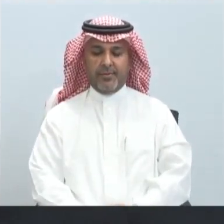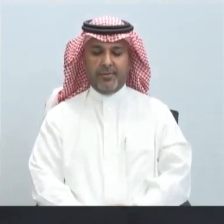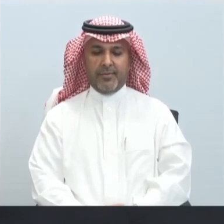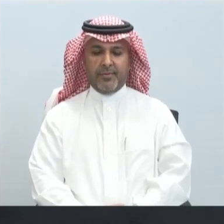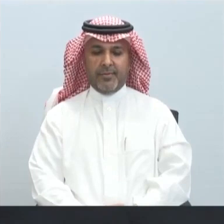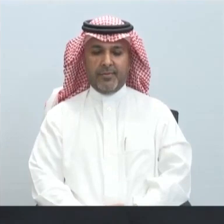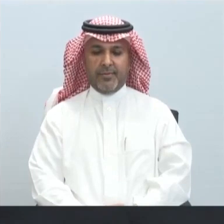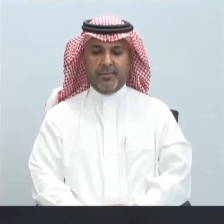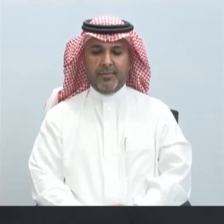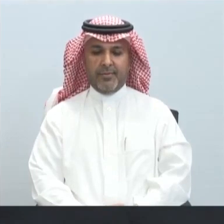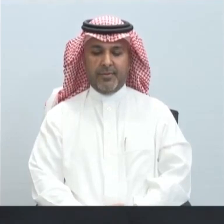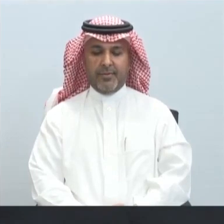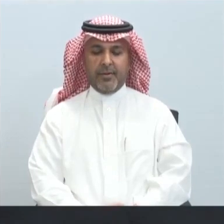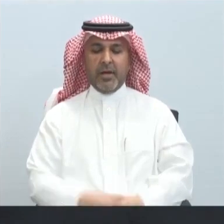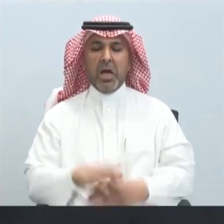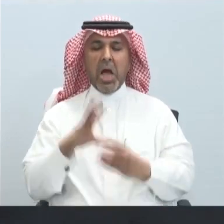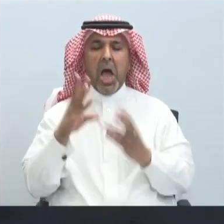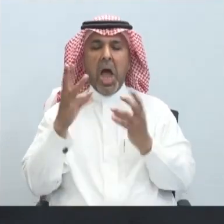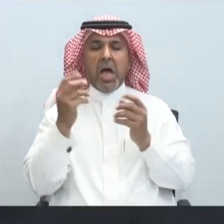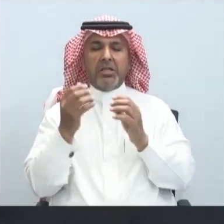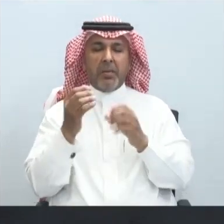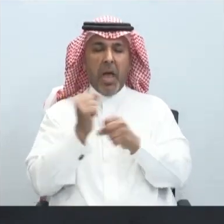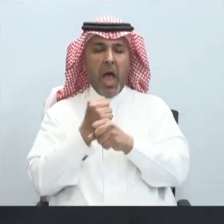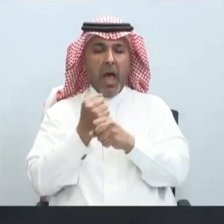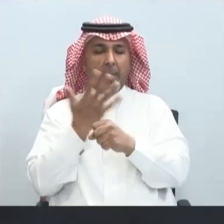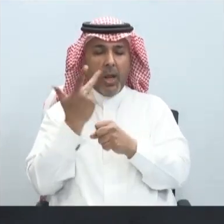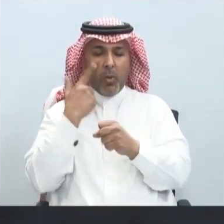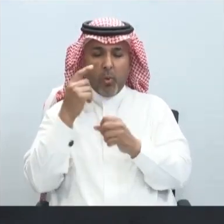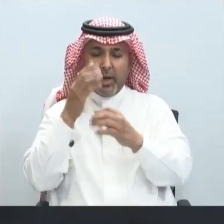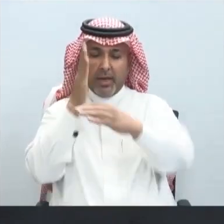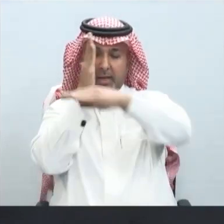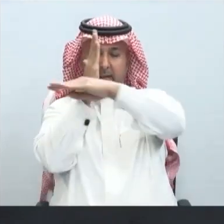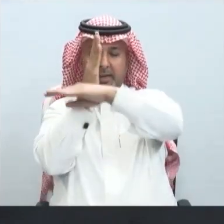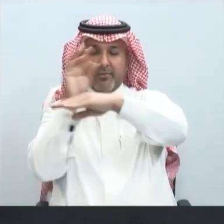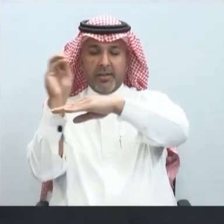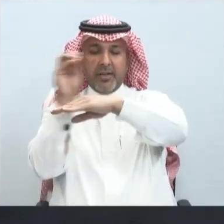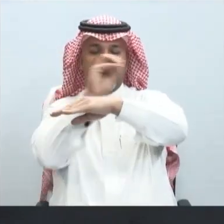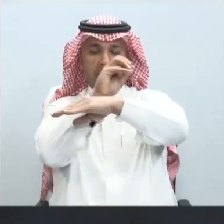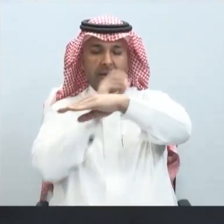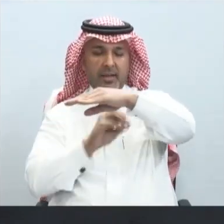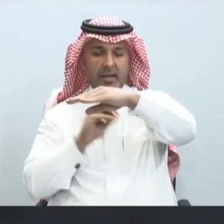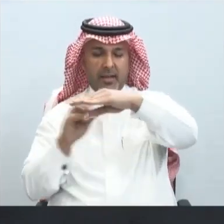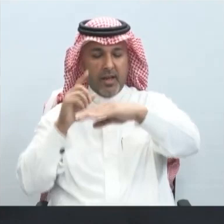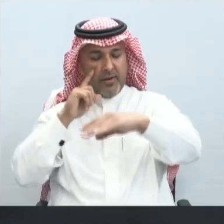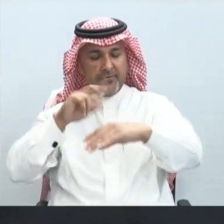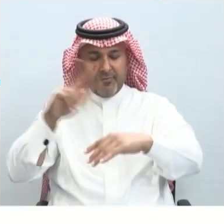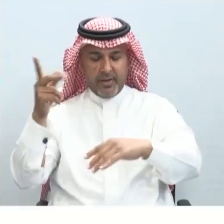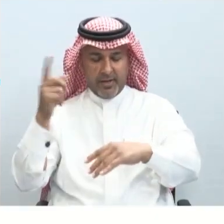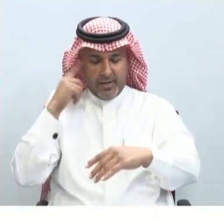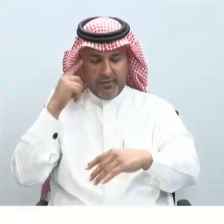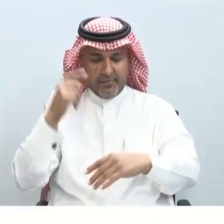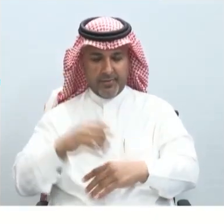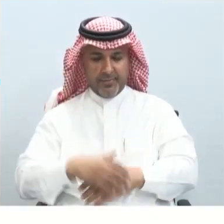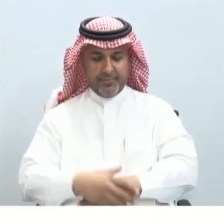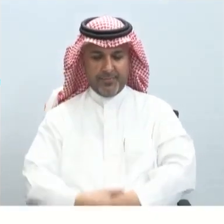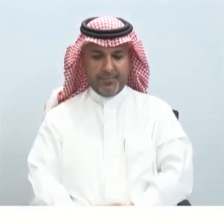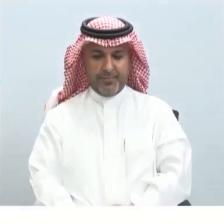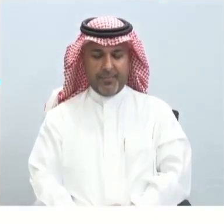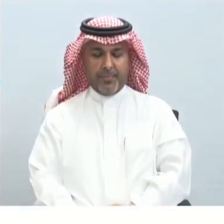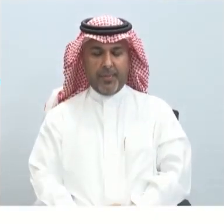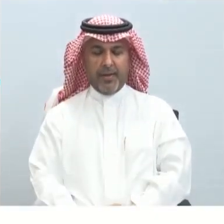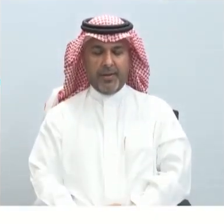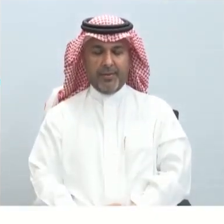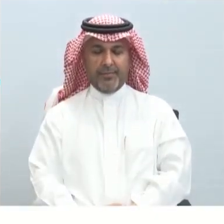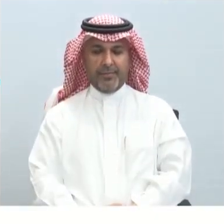ياكلهم ينقصون على حسب الربع اللي انا اشتغل يعني فيه واحسب الاجابه فيه لذلك يعني نقوم بحمد الله تعالى